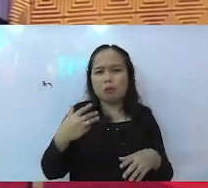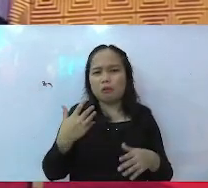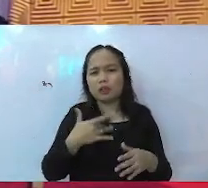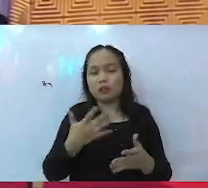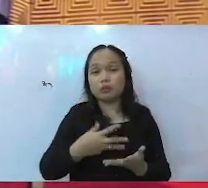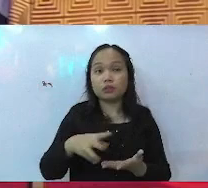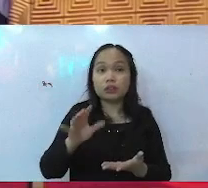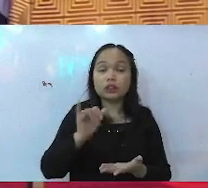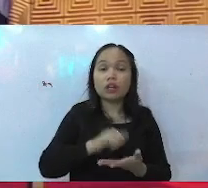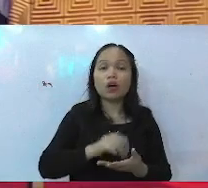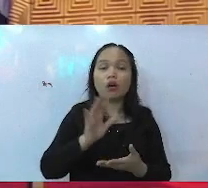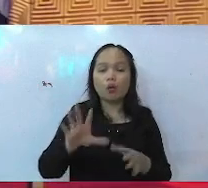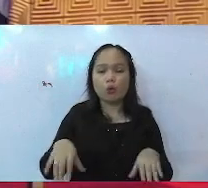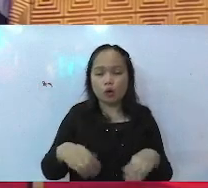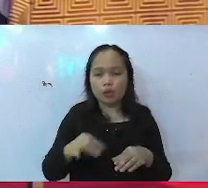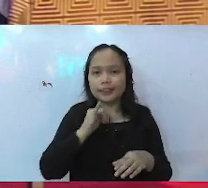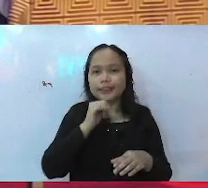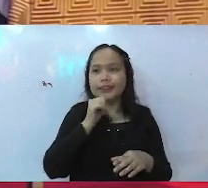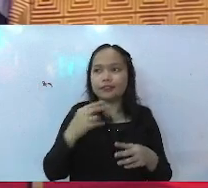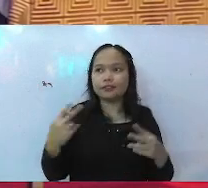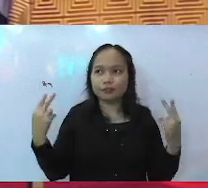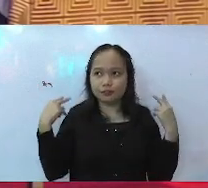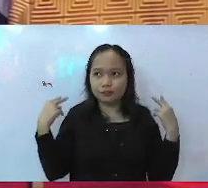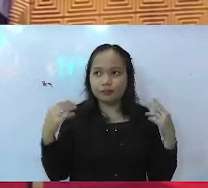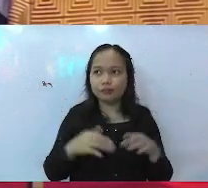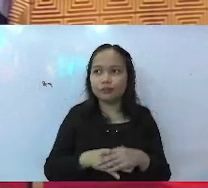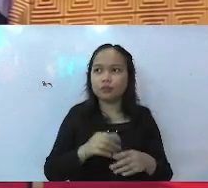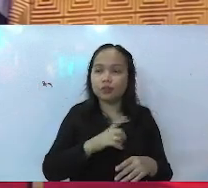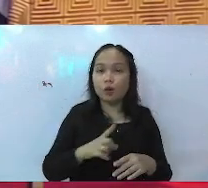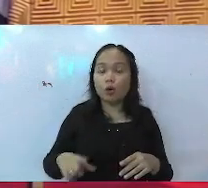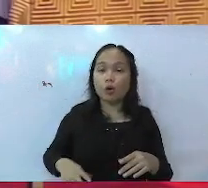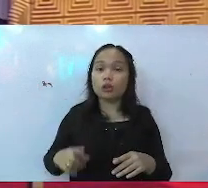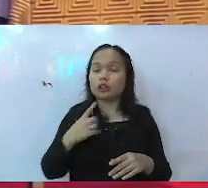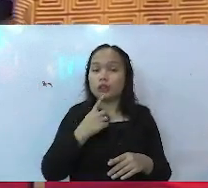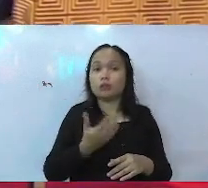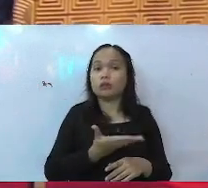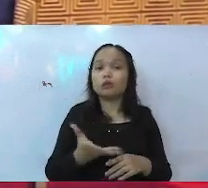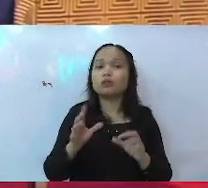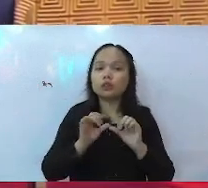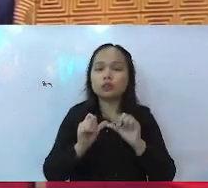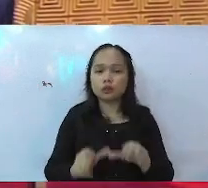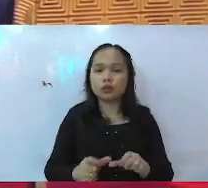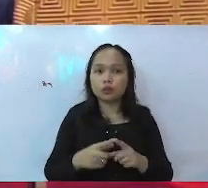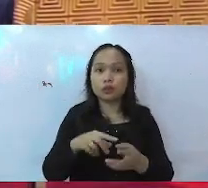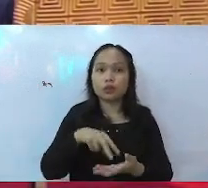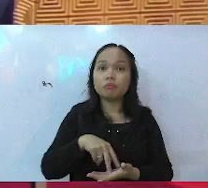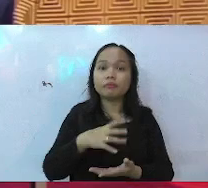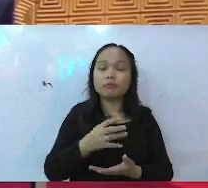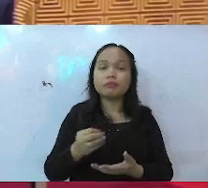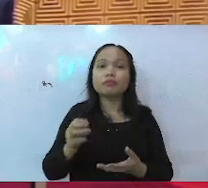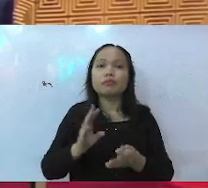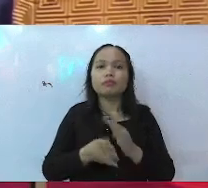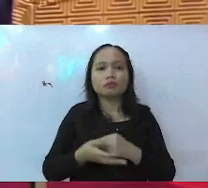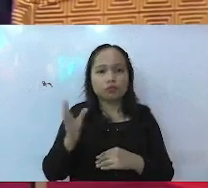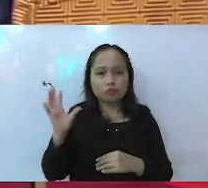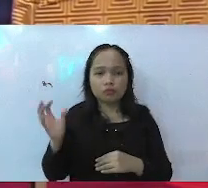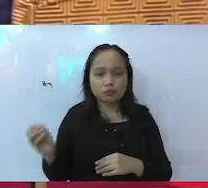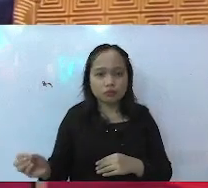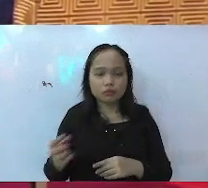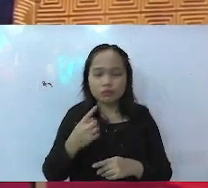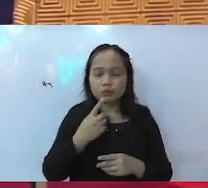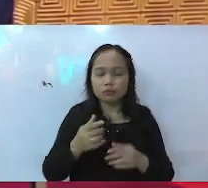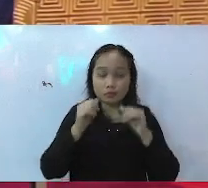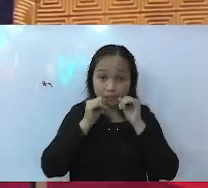not in vain in the Lord as you continue to stand up and to stand out you will Later on see kung anong blessing Ang